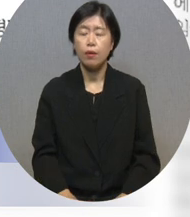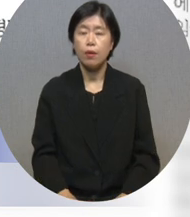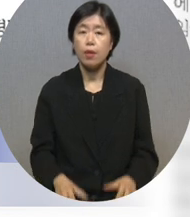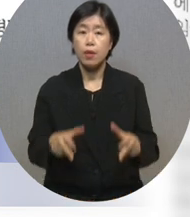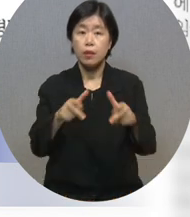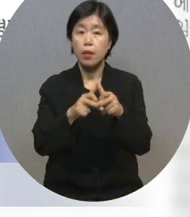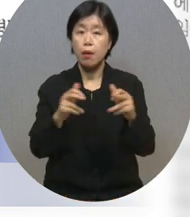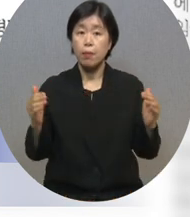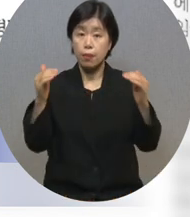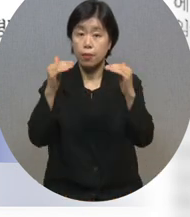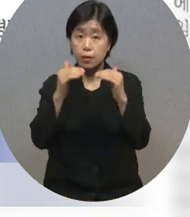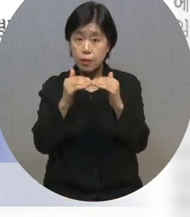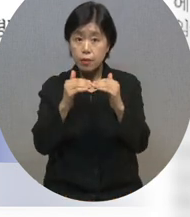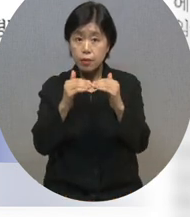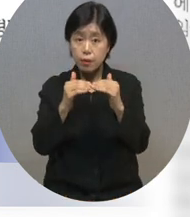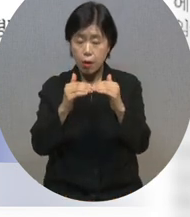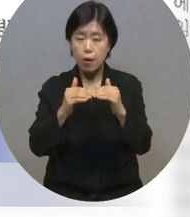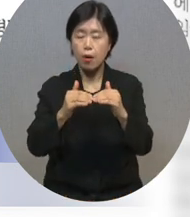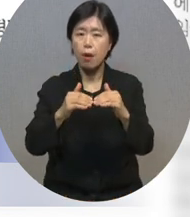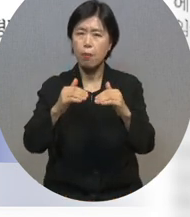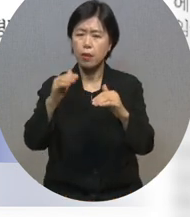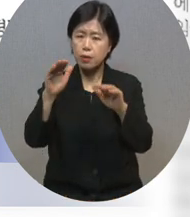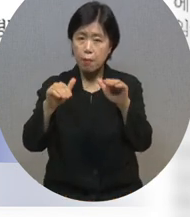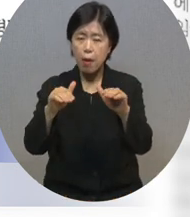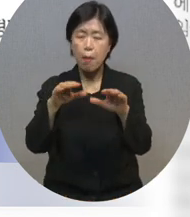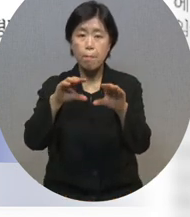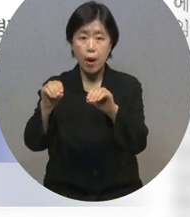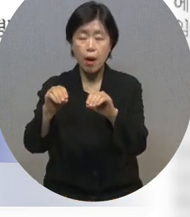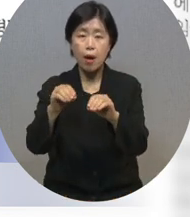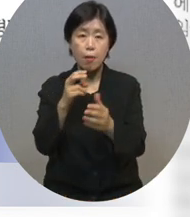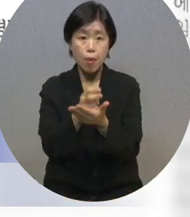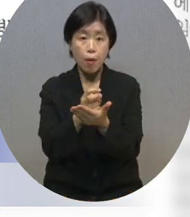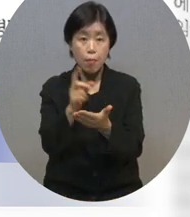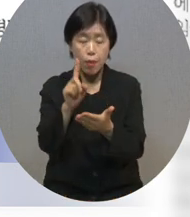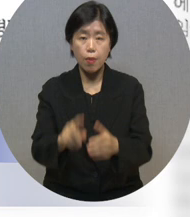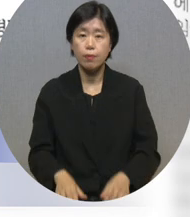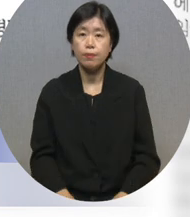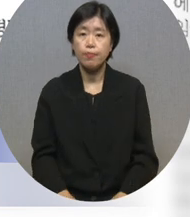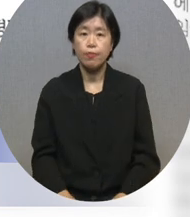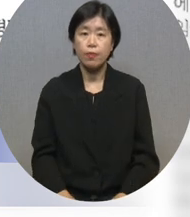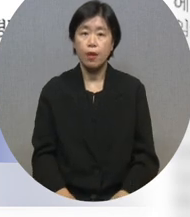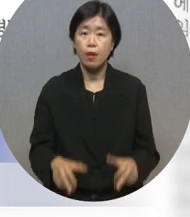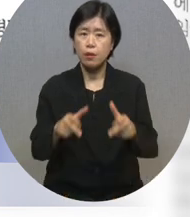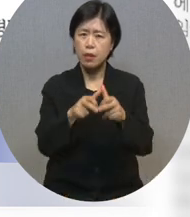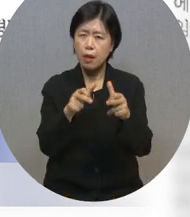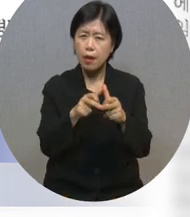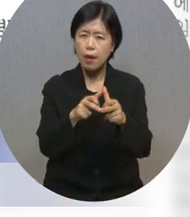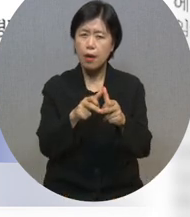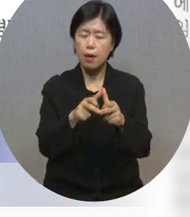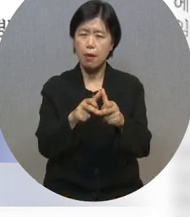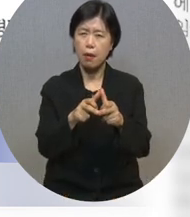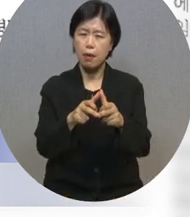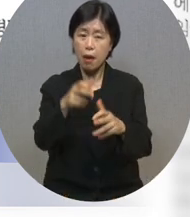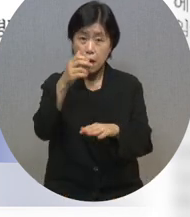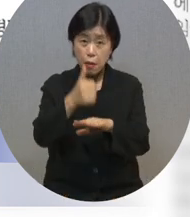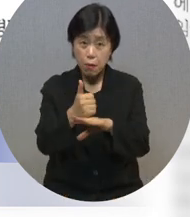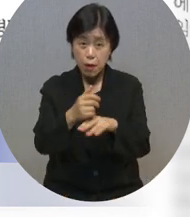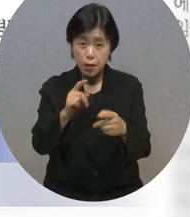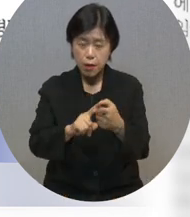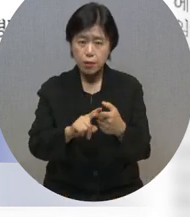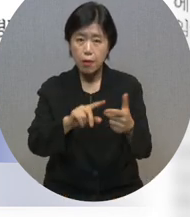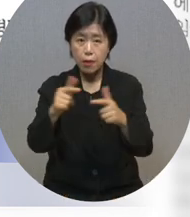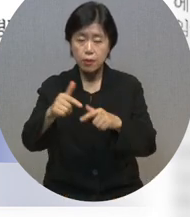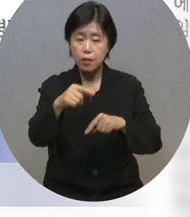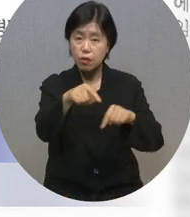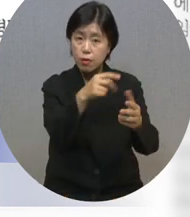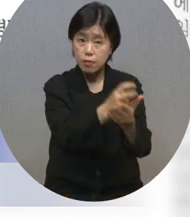장애평등정책법안은 장애평등에 중대한 영향을 미치는 정책의 수립과 장애영향평가 결과에 대한 정책반영